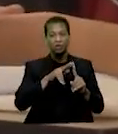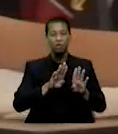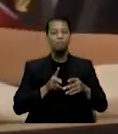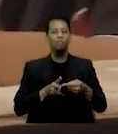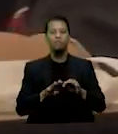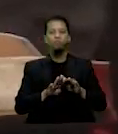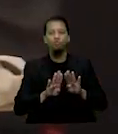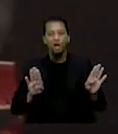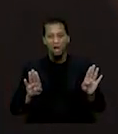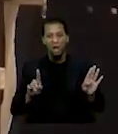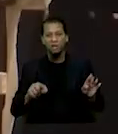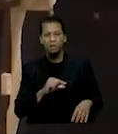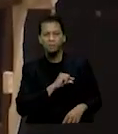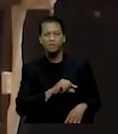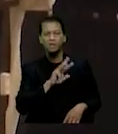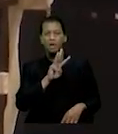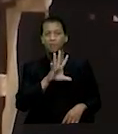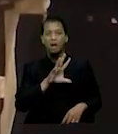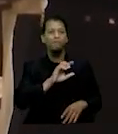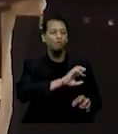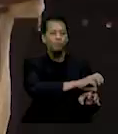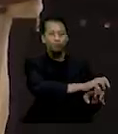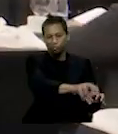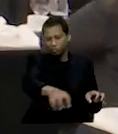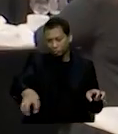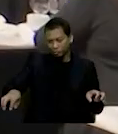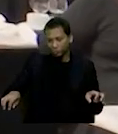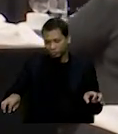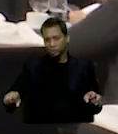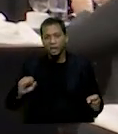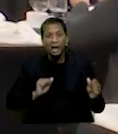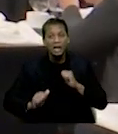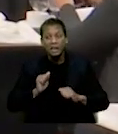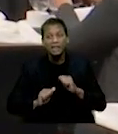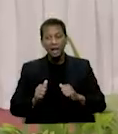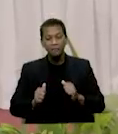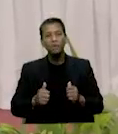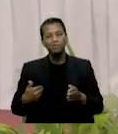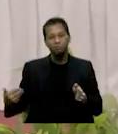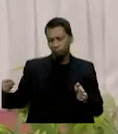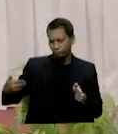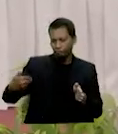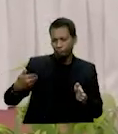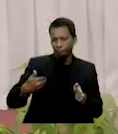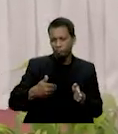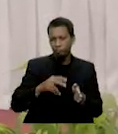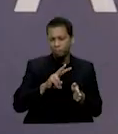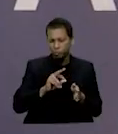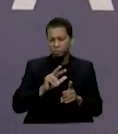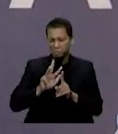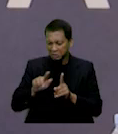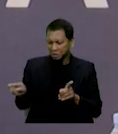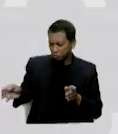dari 35 provinsi mendengarkan laporan kegiatan PB POPSI selama kepemimpinan Haritanu Sudibyo periode